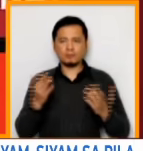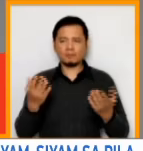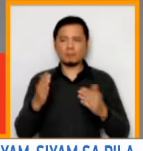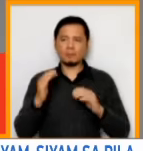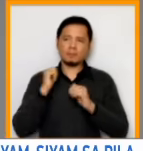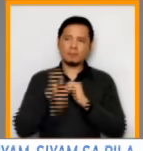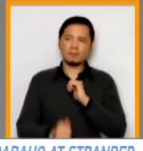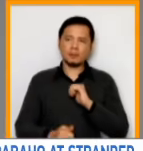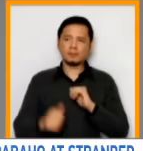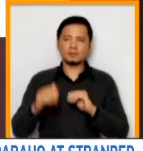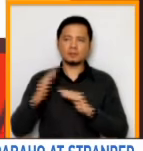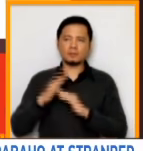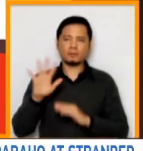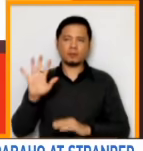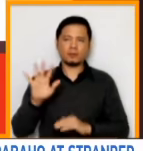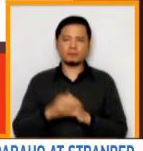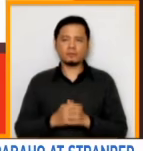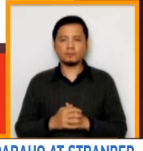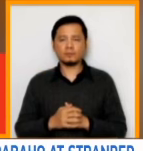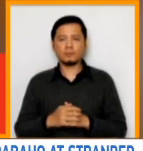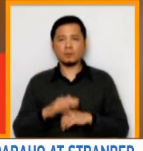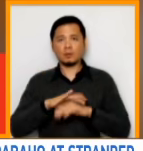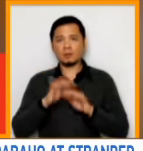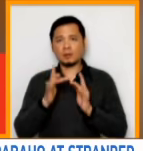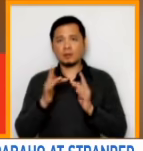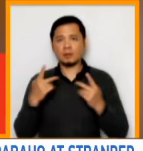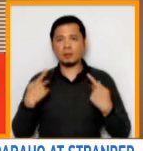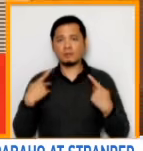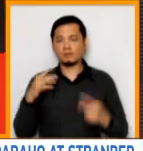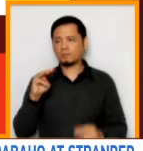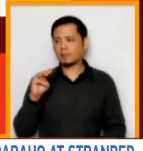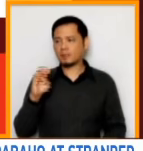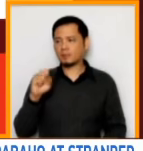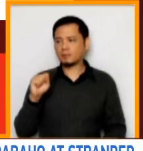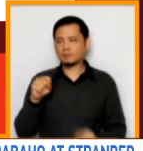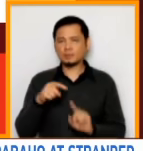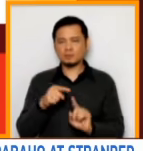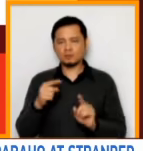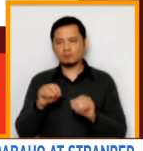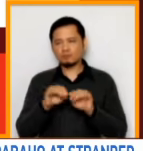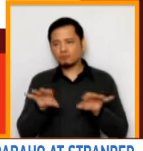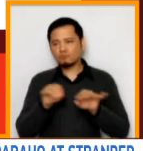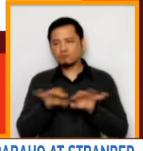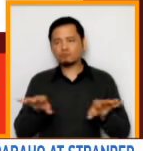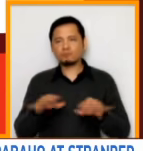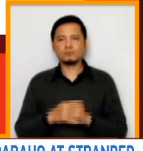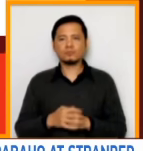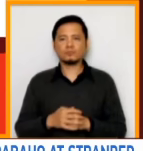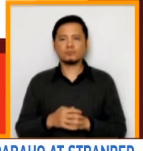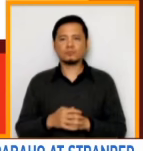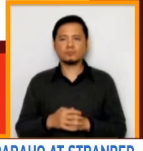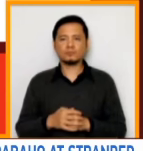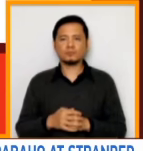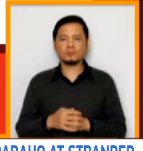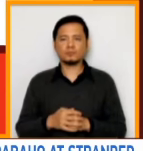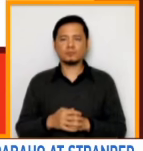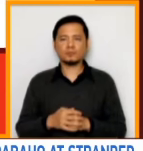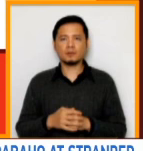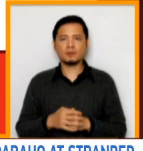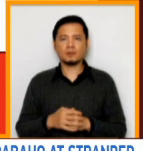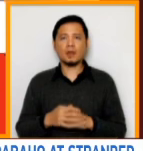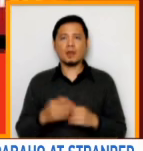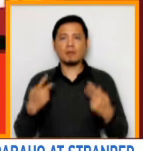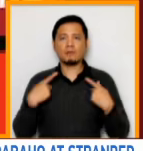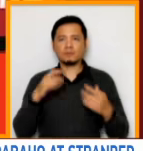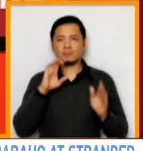Agaw-eksena naman online ang memes na nagsalputan matapos ang coronation. Birth of a new meme ang ilang photos ng host na si Olivia